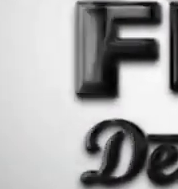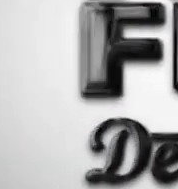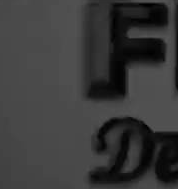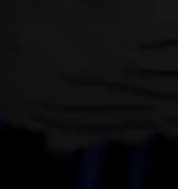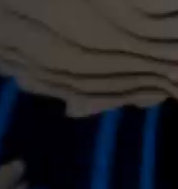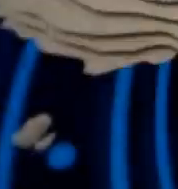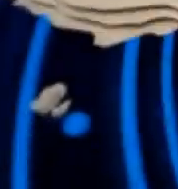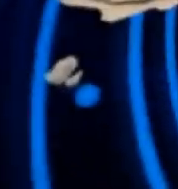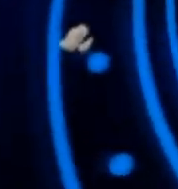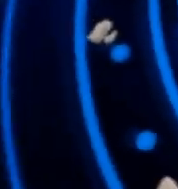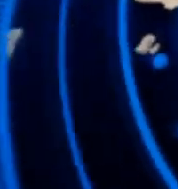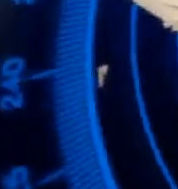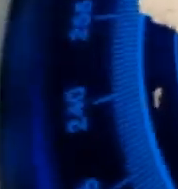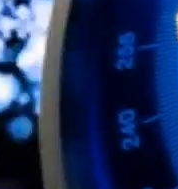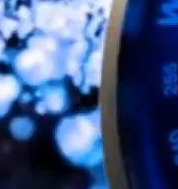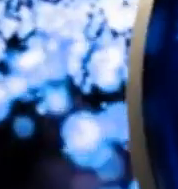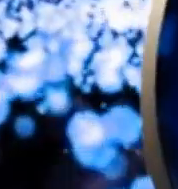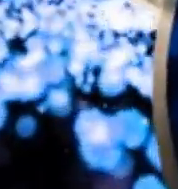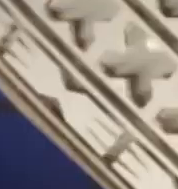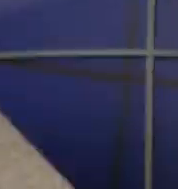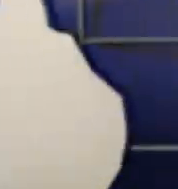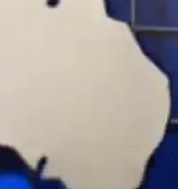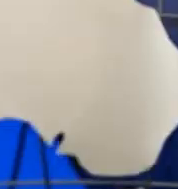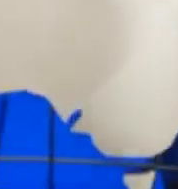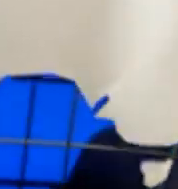देश की धड़कन.